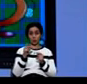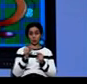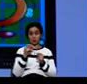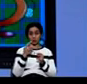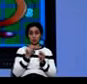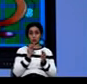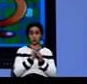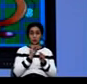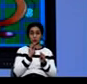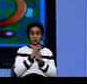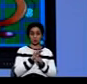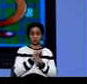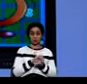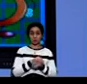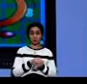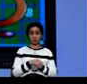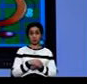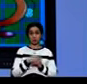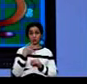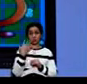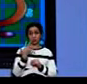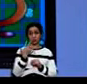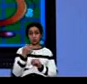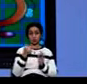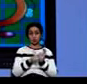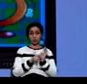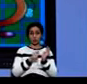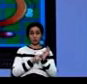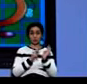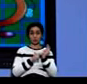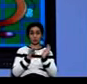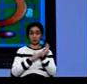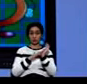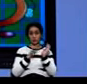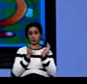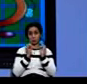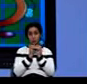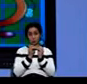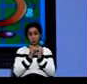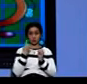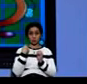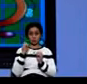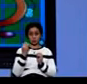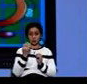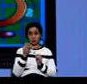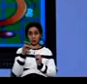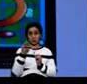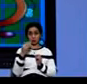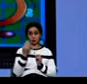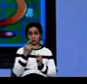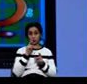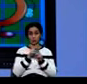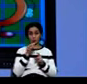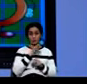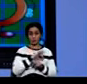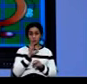года so'zini qo'llaymiz. 5, 6, 7, 8, 9, 10 sonlari bilan esa let